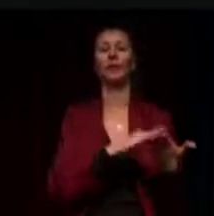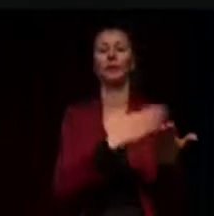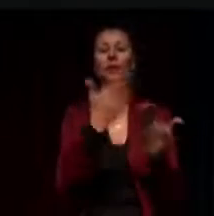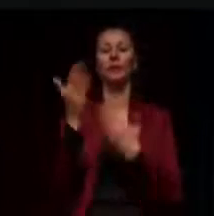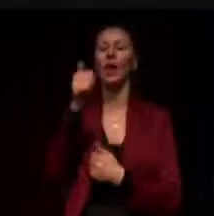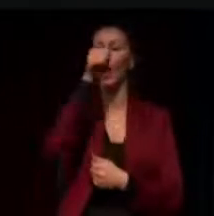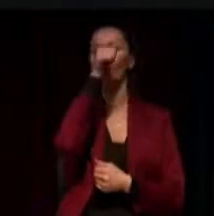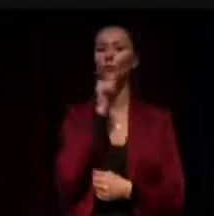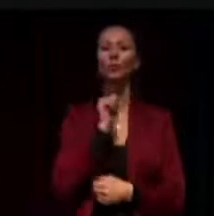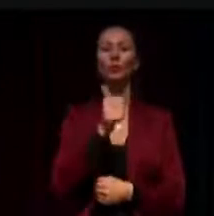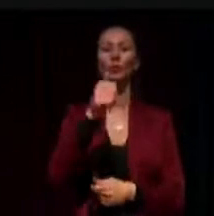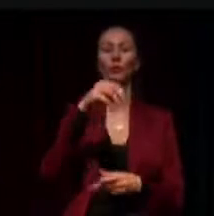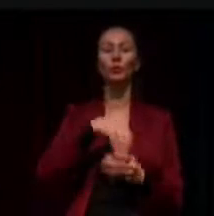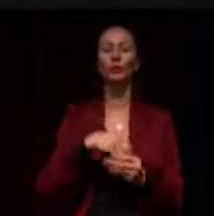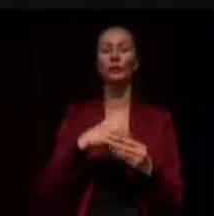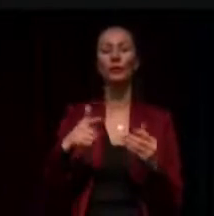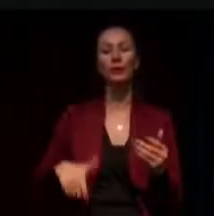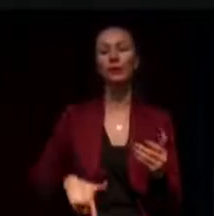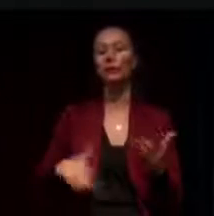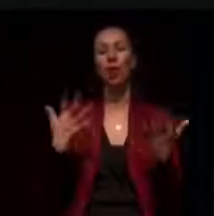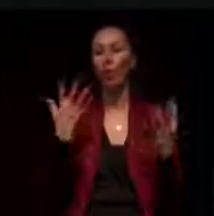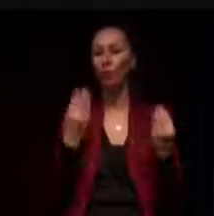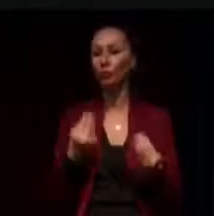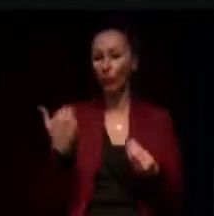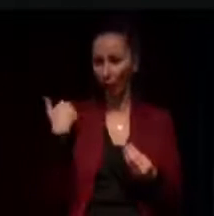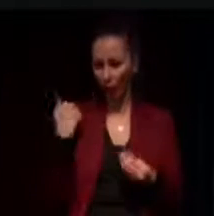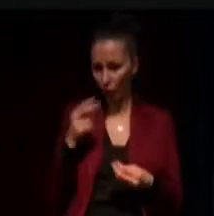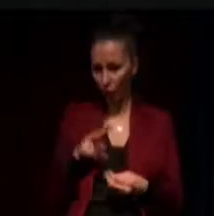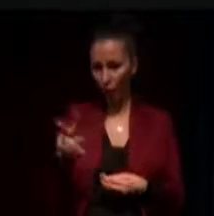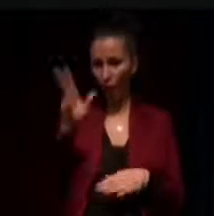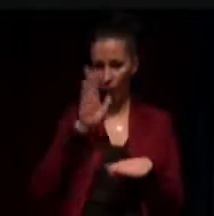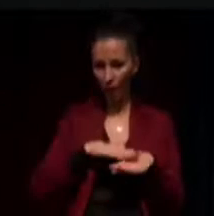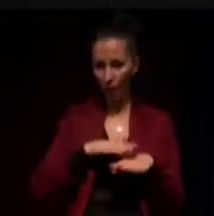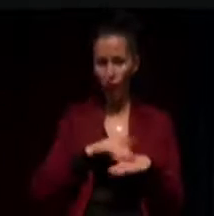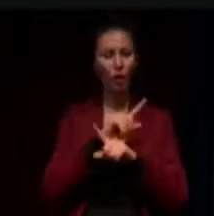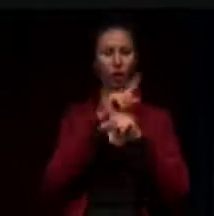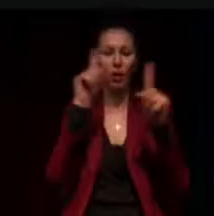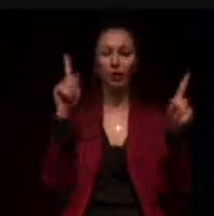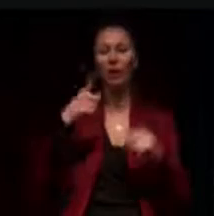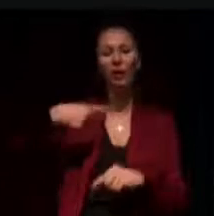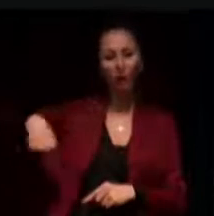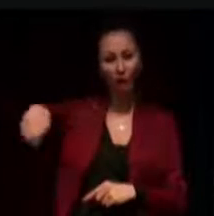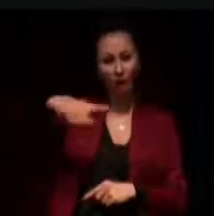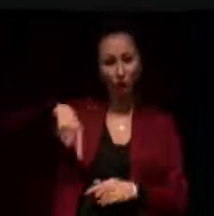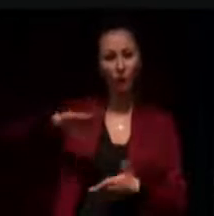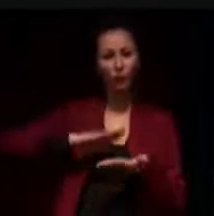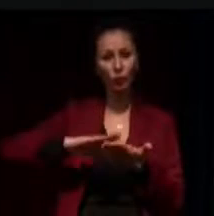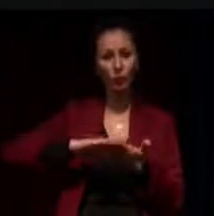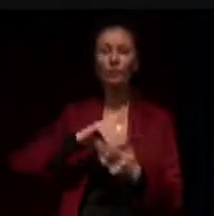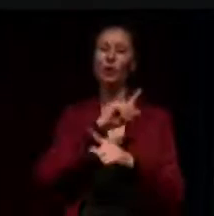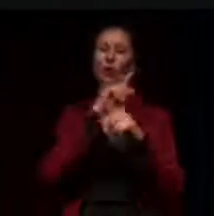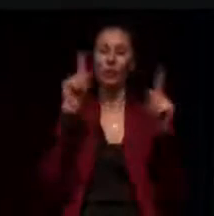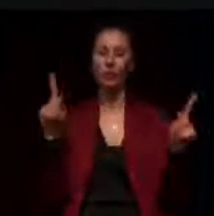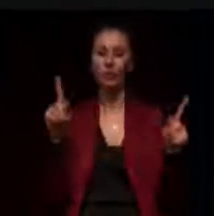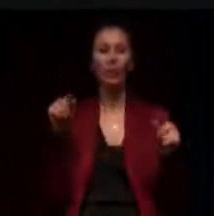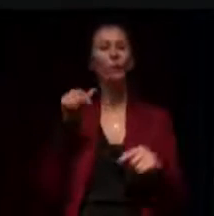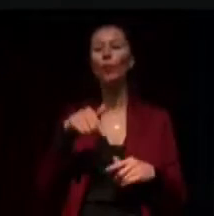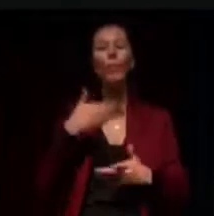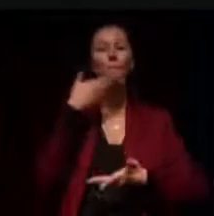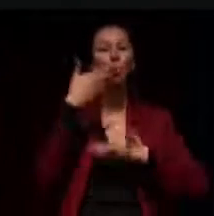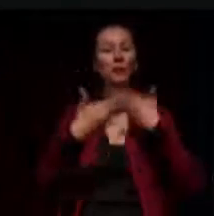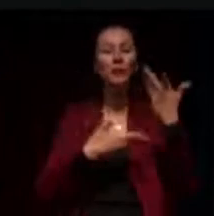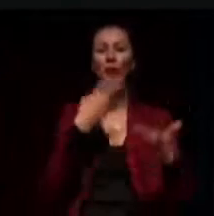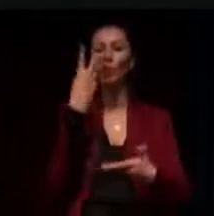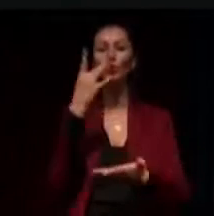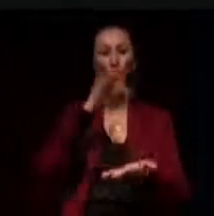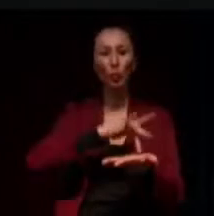arkadaşlar, 600 günde İzmir'de neler olmuş? Yeni yollar mı yapılmış? Hayır. Kavşaklar mı düzenlenmiş? Hayır. Bu bahsedilen